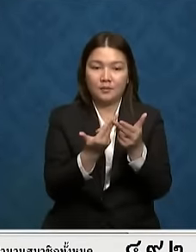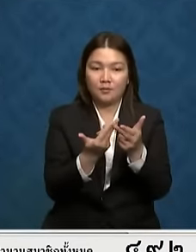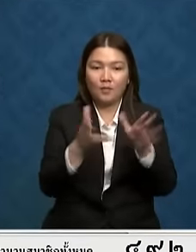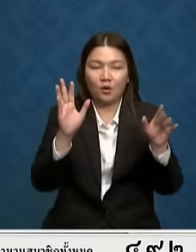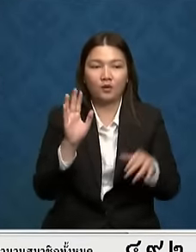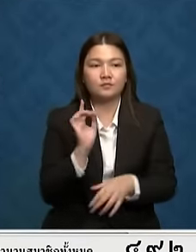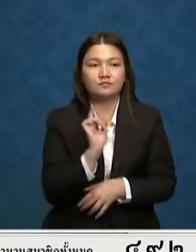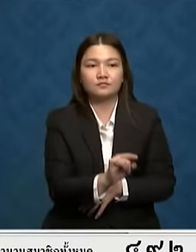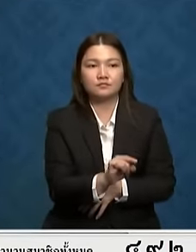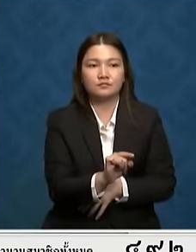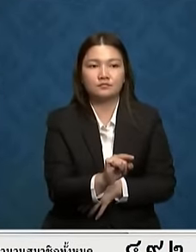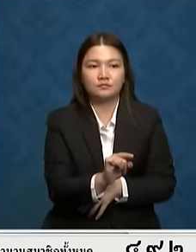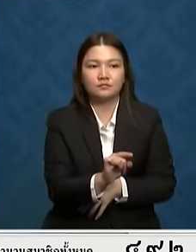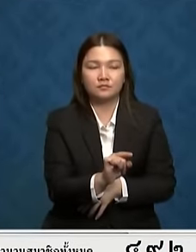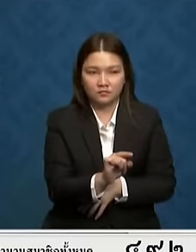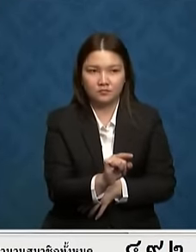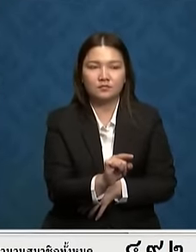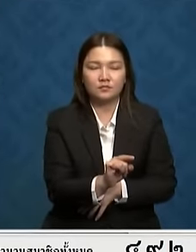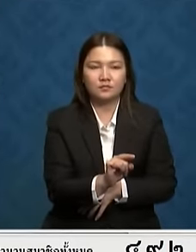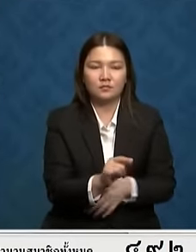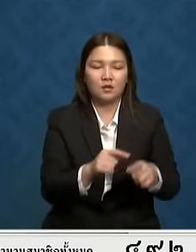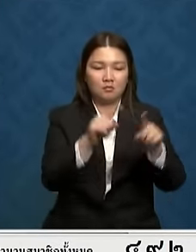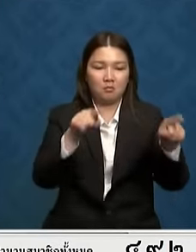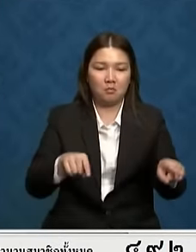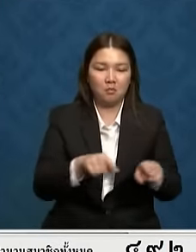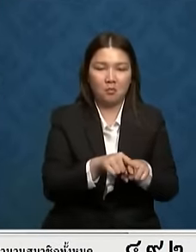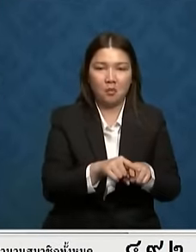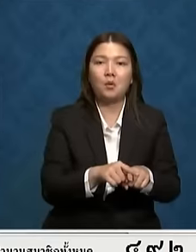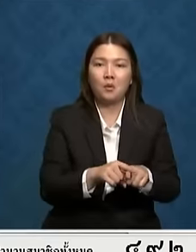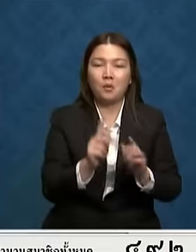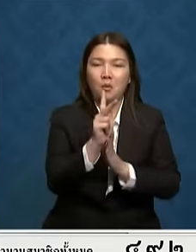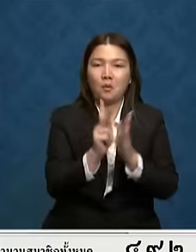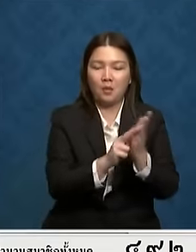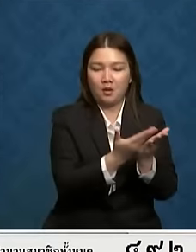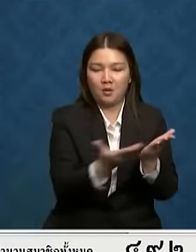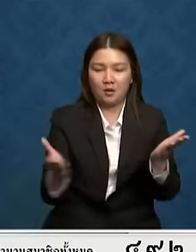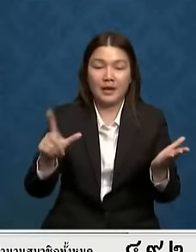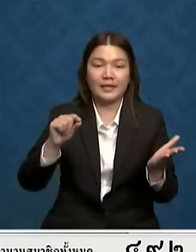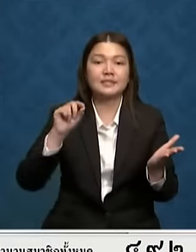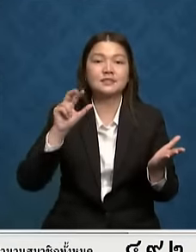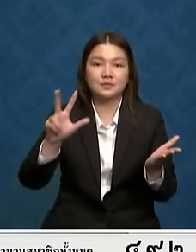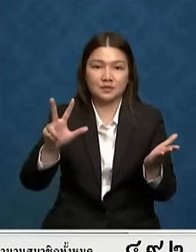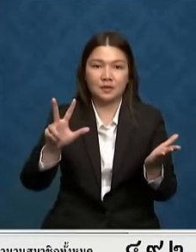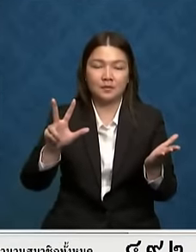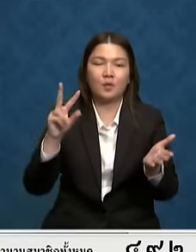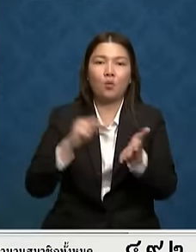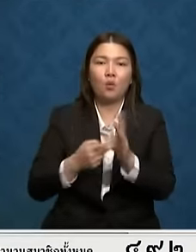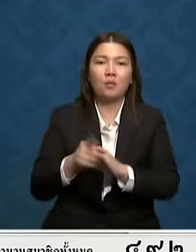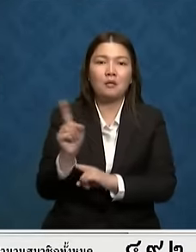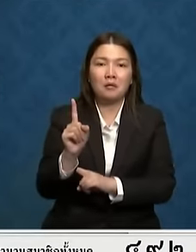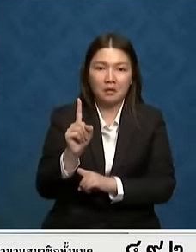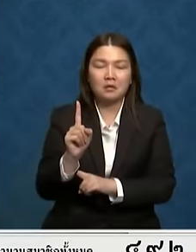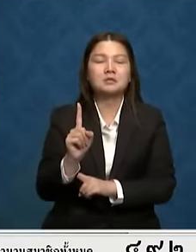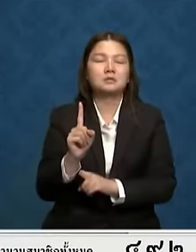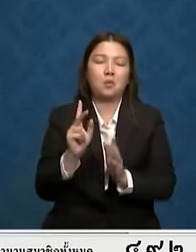เนี่ยมีมาแล้วถึง 23ฉบับแต่ละฉบับต่างมีเป้าหมายมีความ